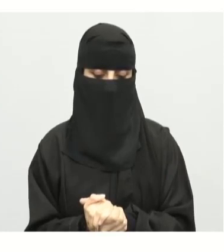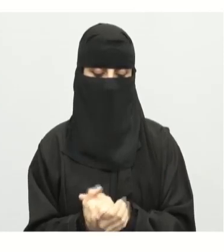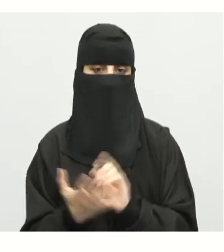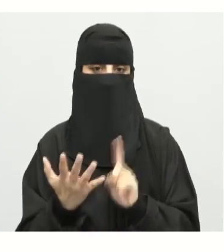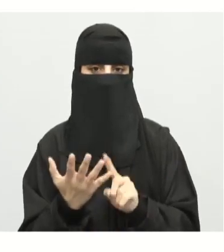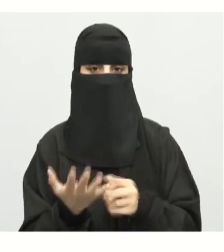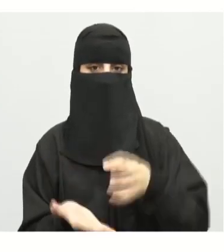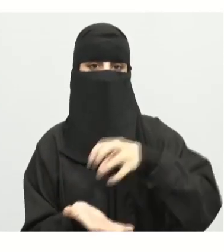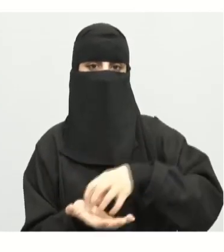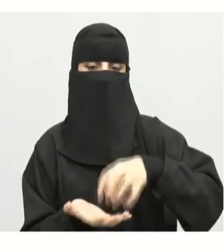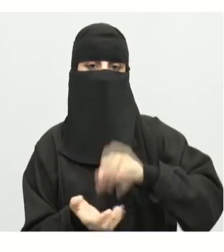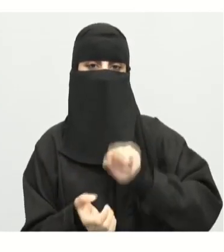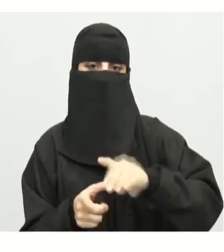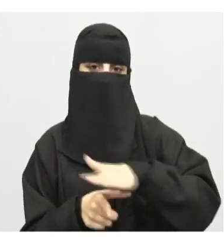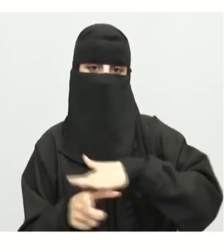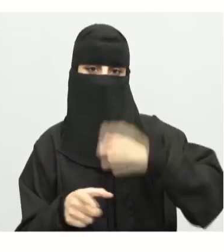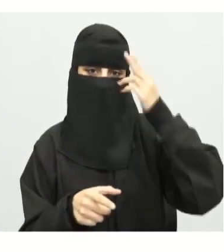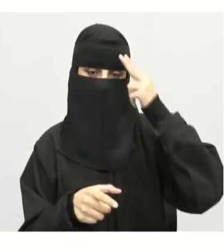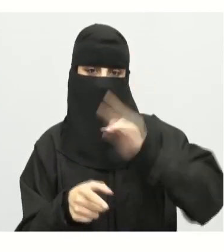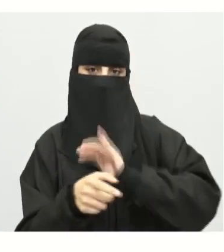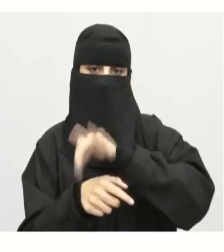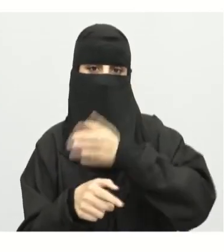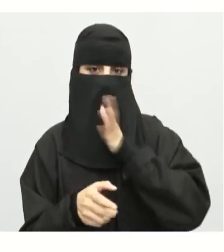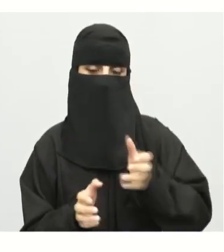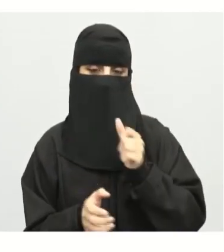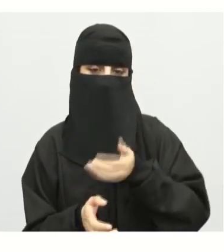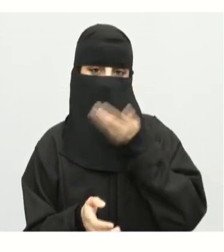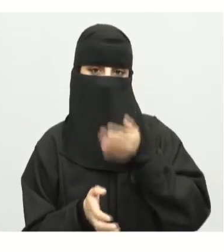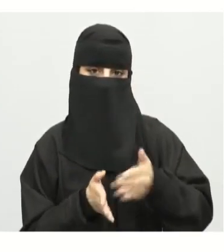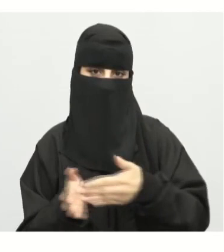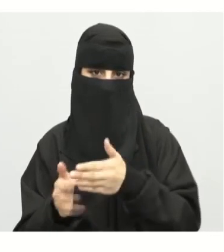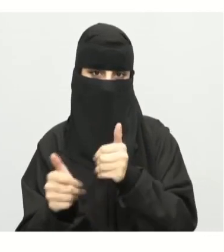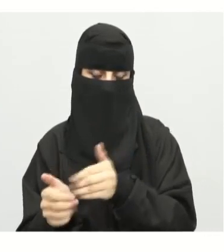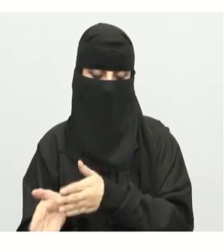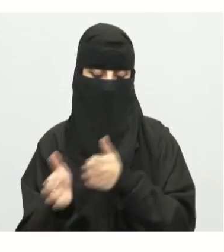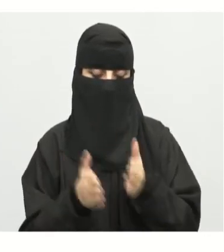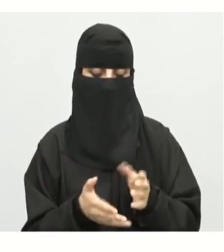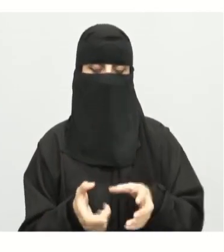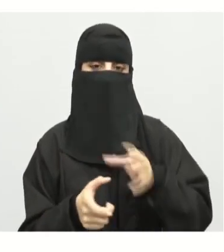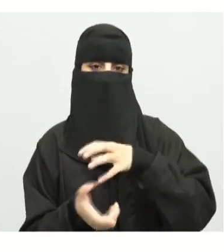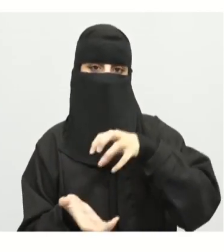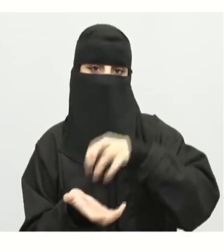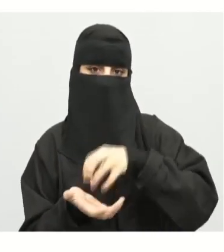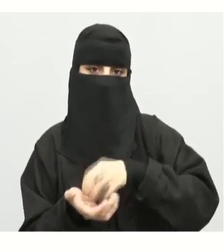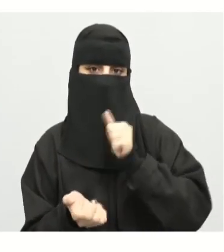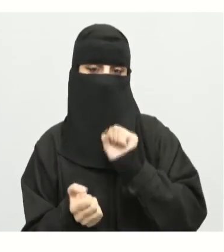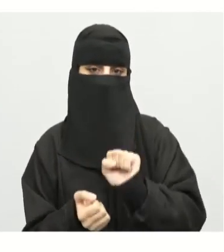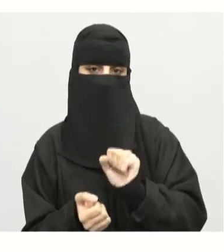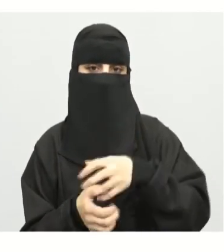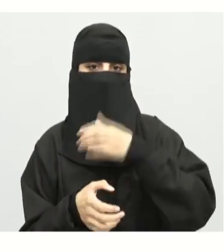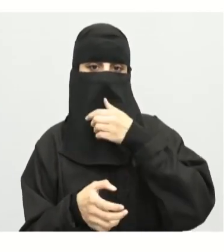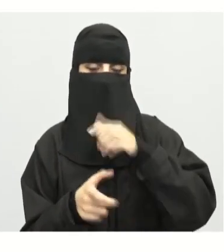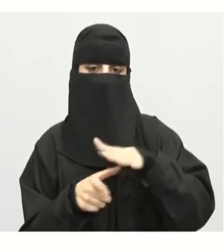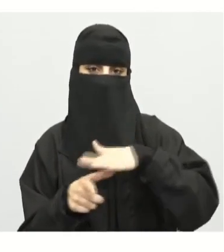الاوديه في وطني المملكه العربيه السعوديه المناطق الساحليه والجزر في وطني المملكه العربيه